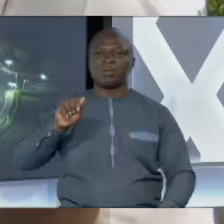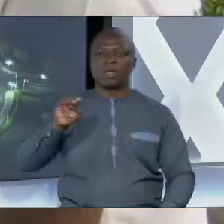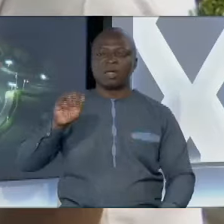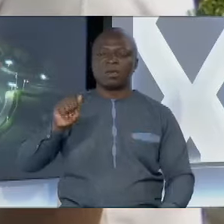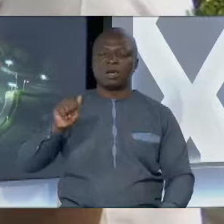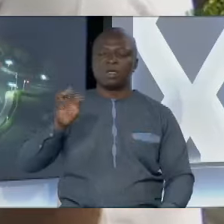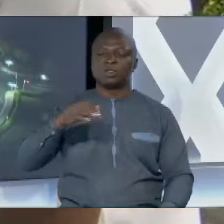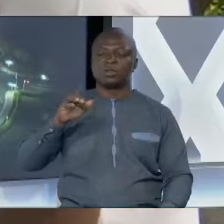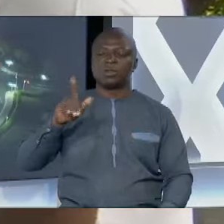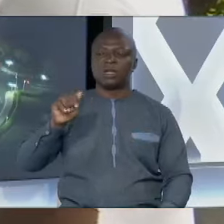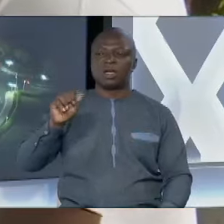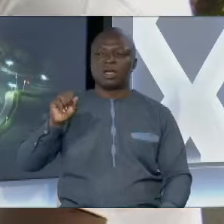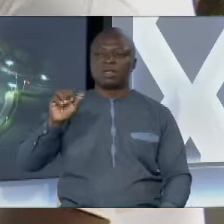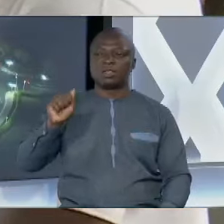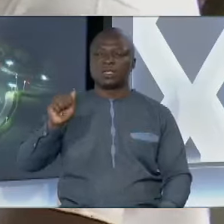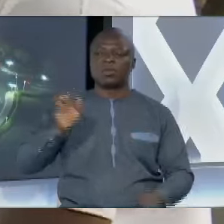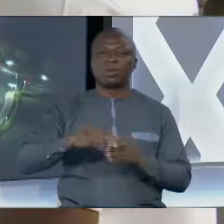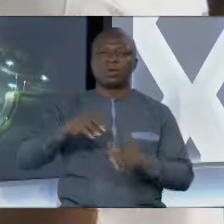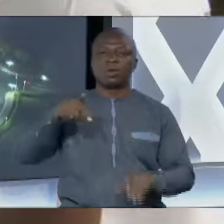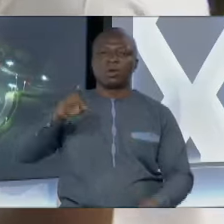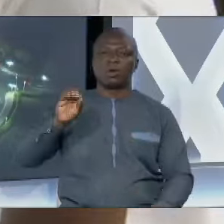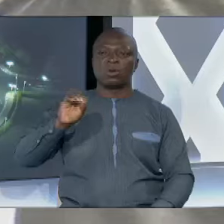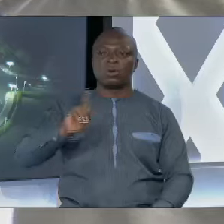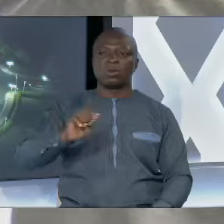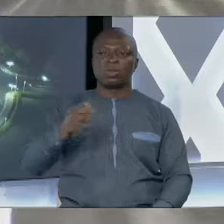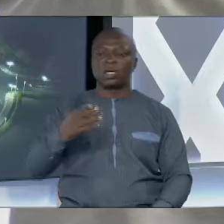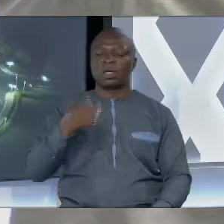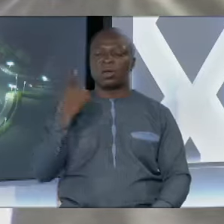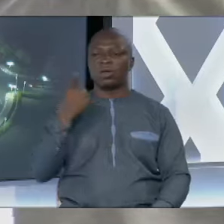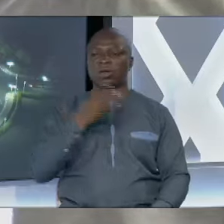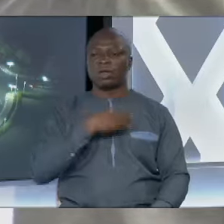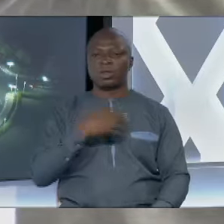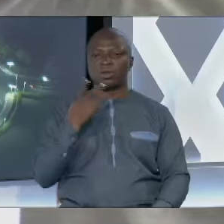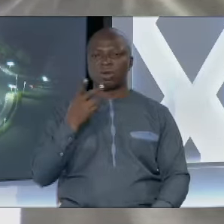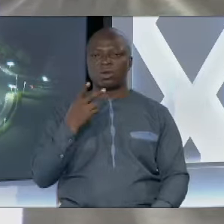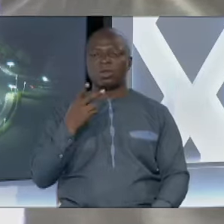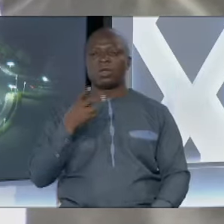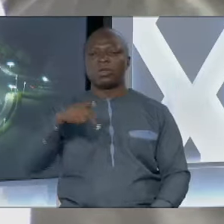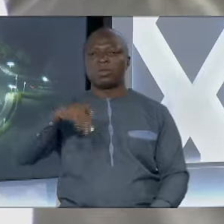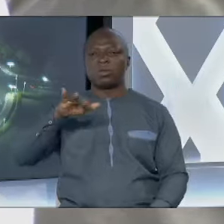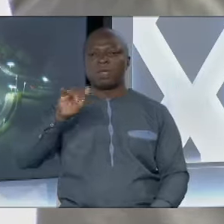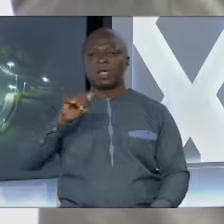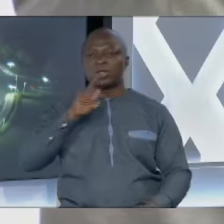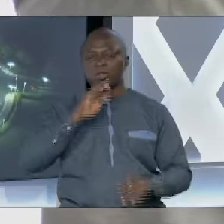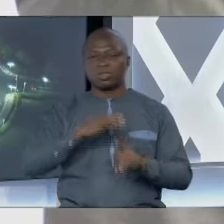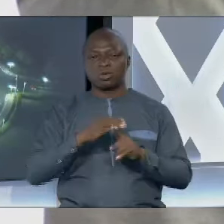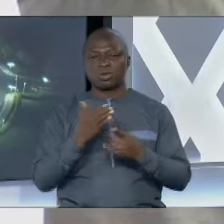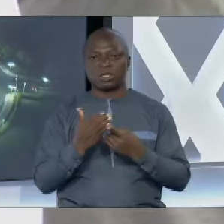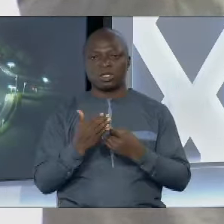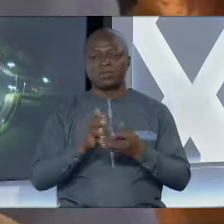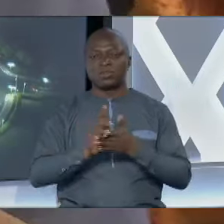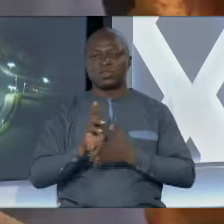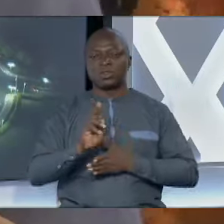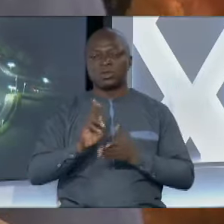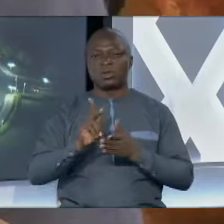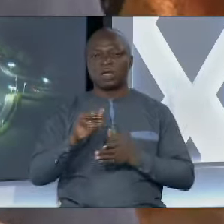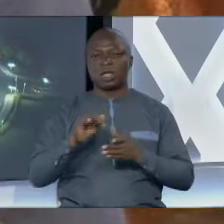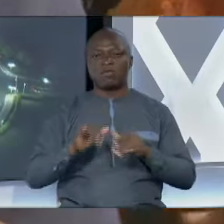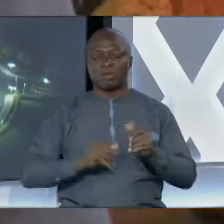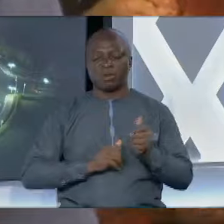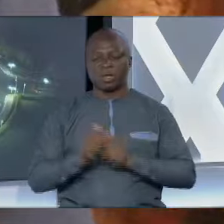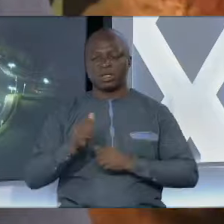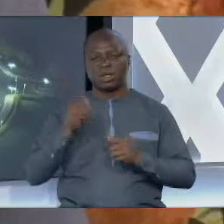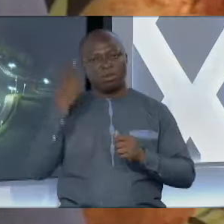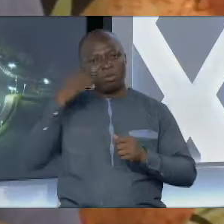1 et de Pia dans la commune de Kosa 2 qui sont concernées. L'Université de Kara envisage de procéder à la même opération